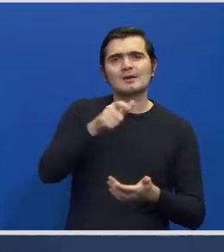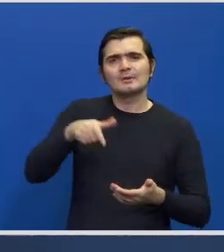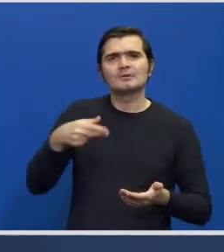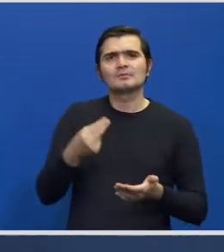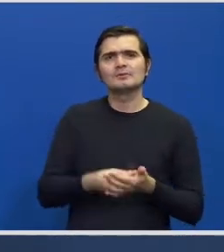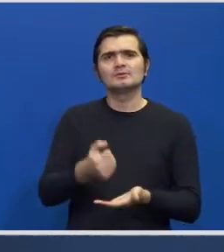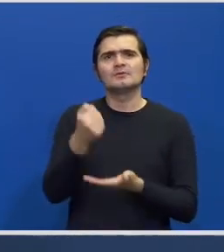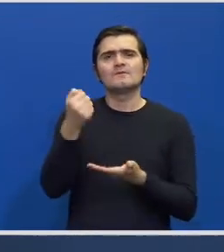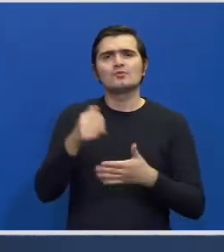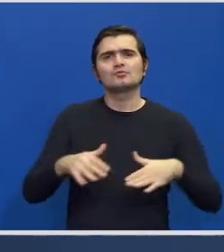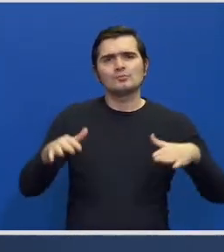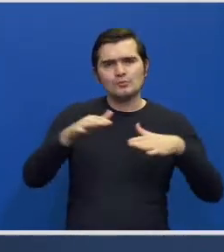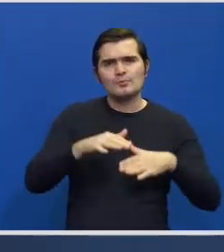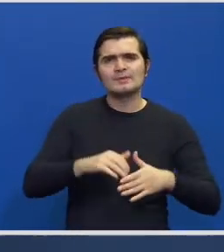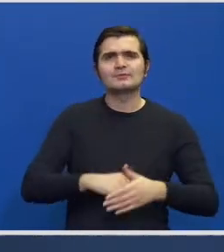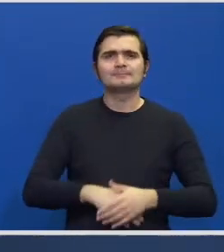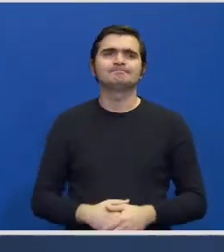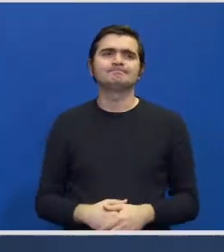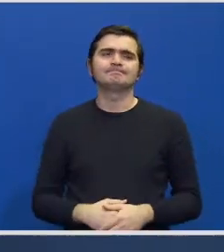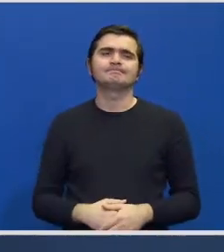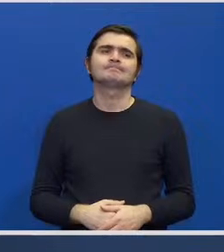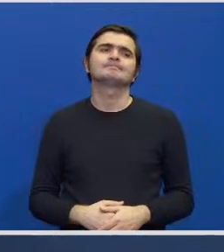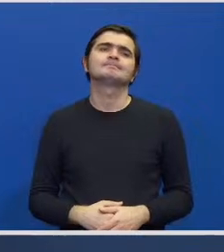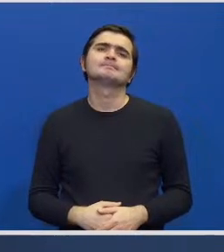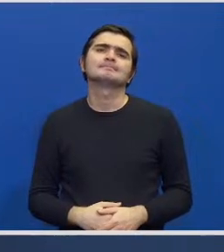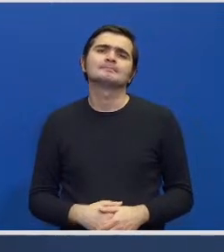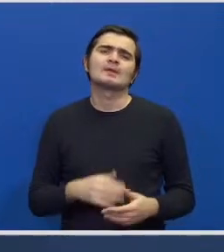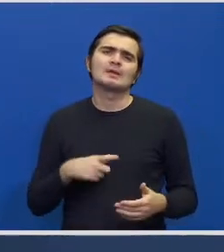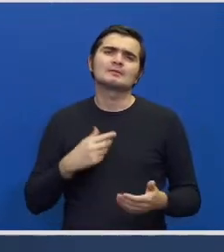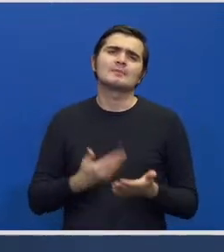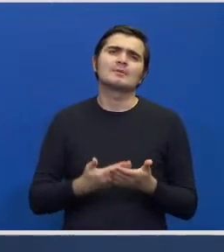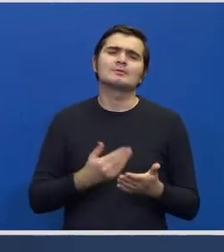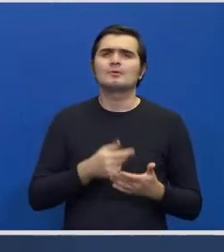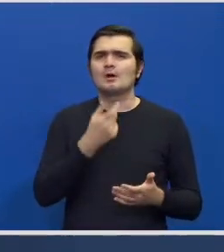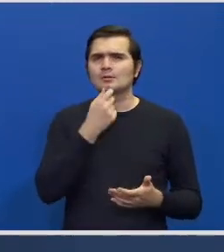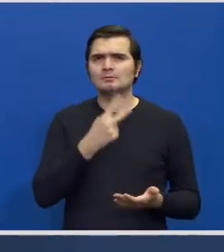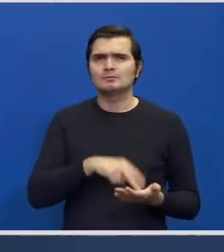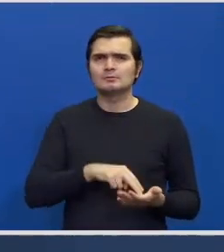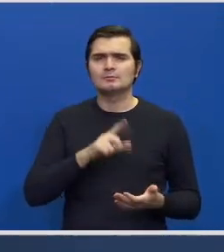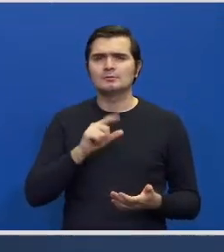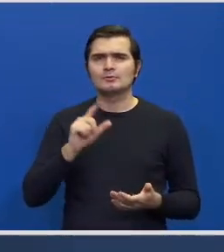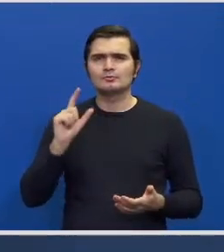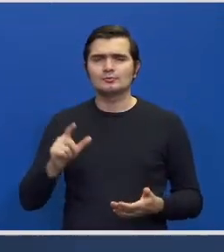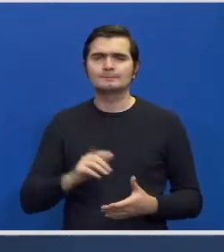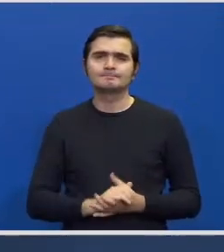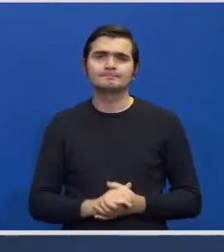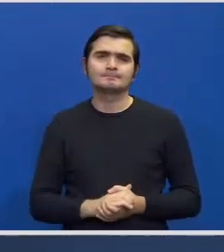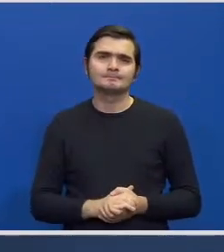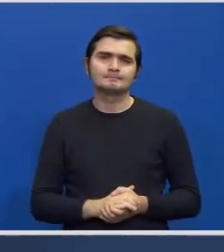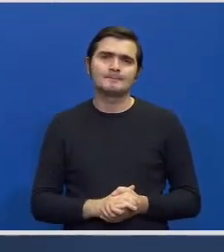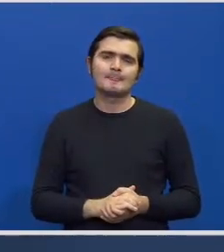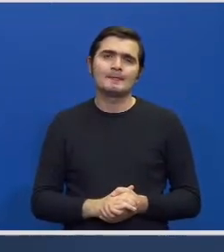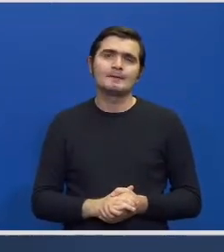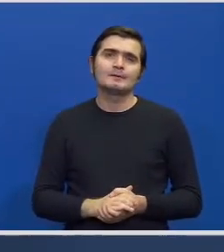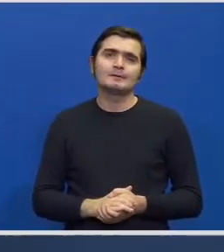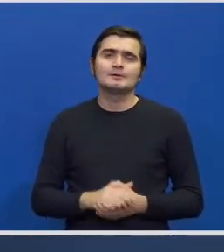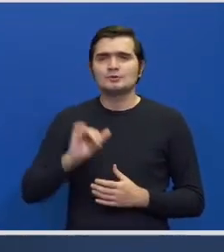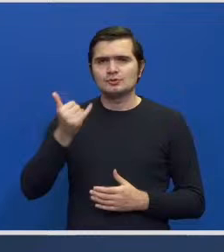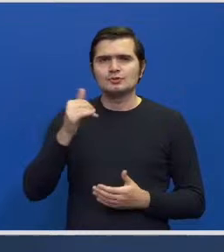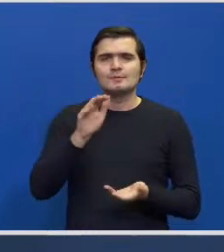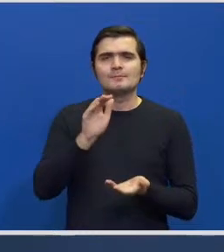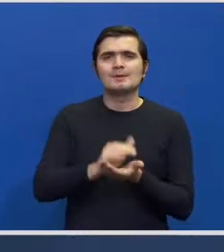153/2017 privind salarizarea personalului plătit din fonduri publice cu modificările și completările ulterioare pentru anul